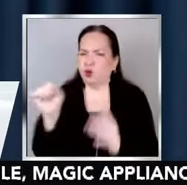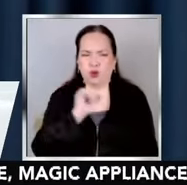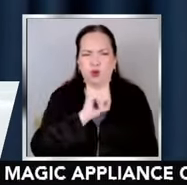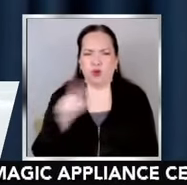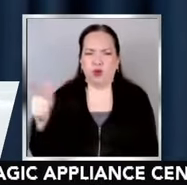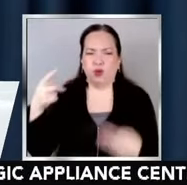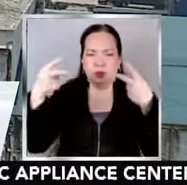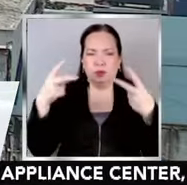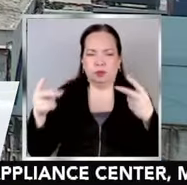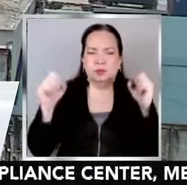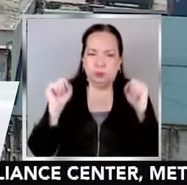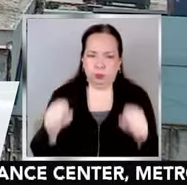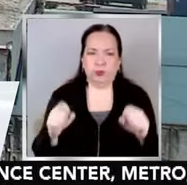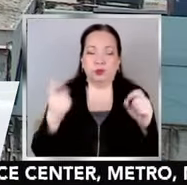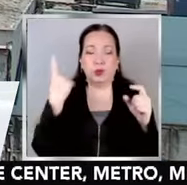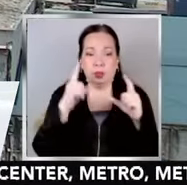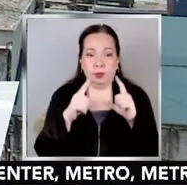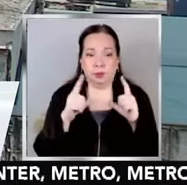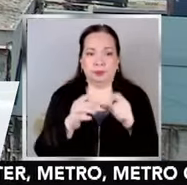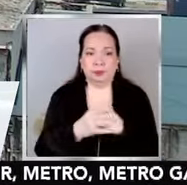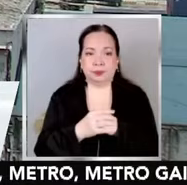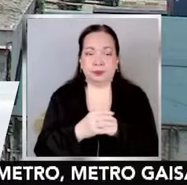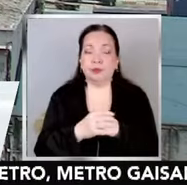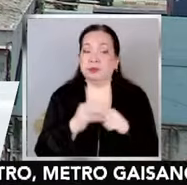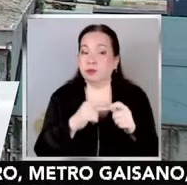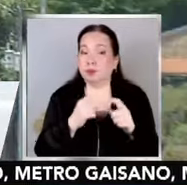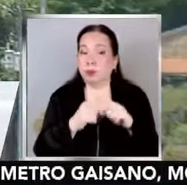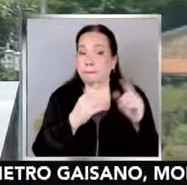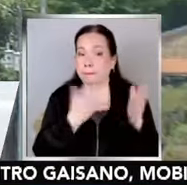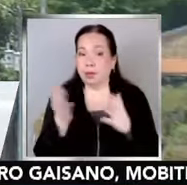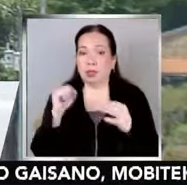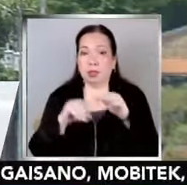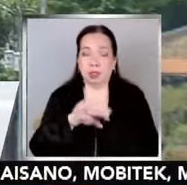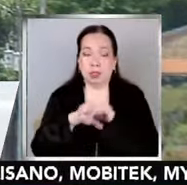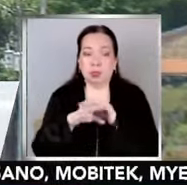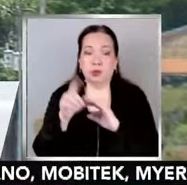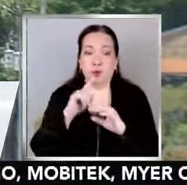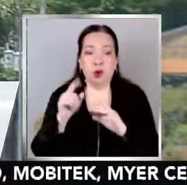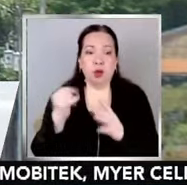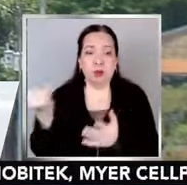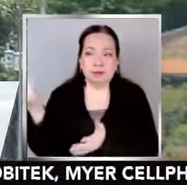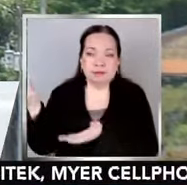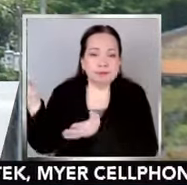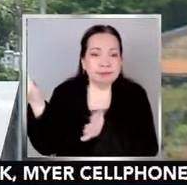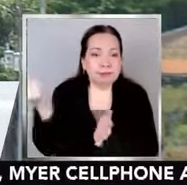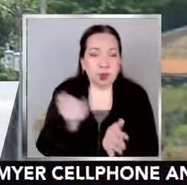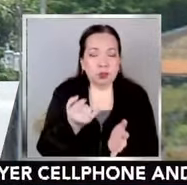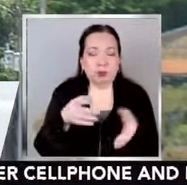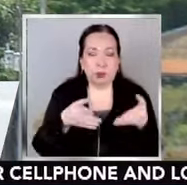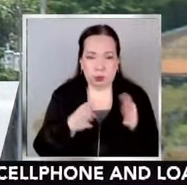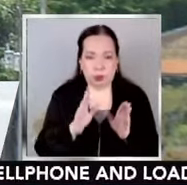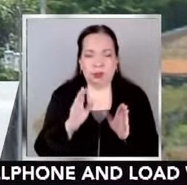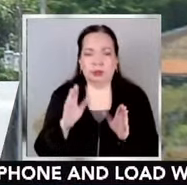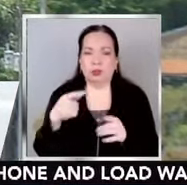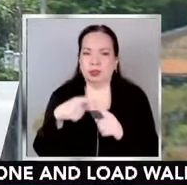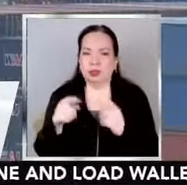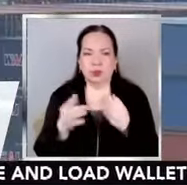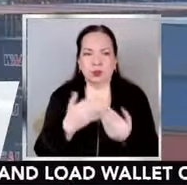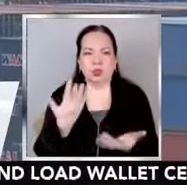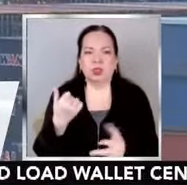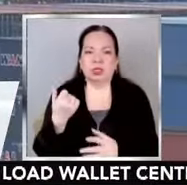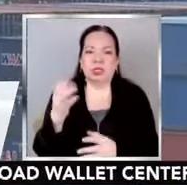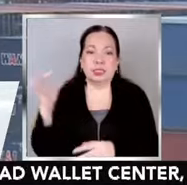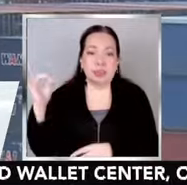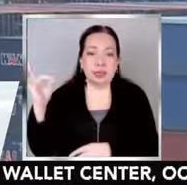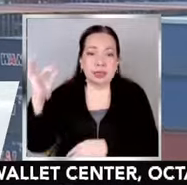done online. Kabilang sa planong ma-access diyan, ang import permit na sa ngayon ay inaabot ng hanggang 9 araw